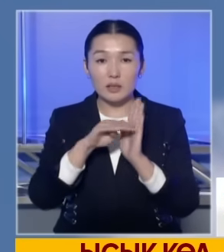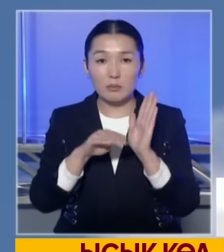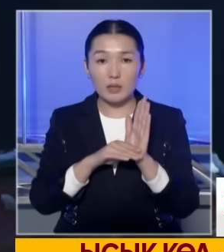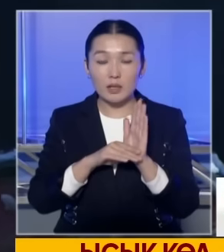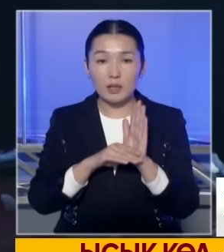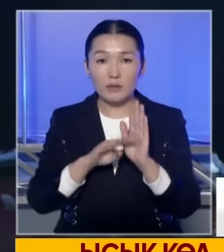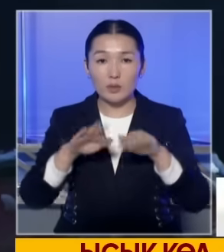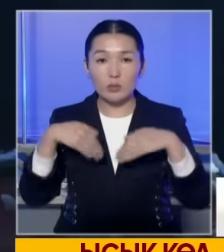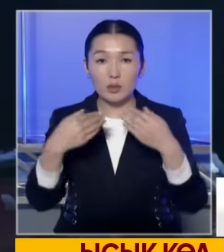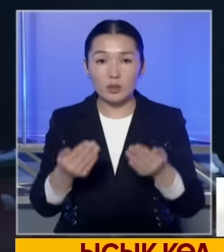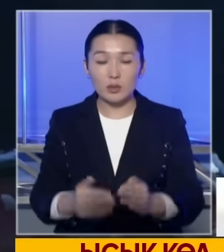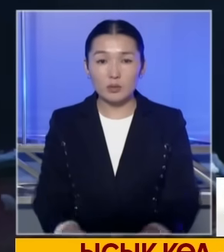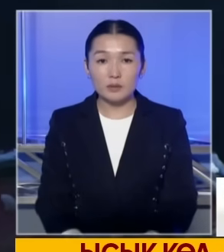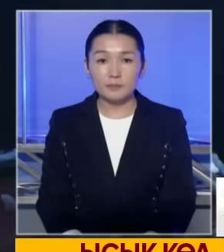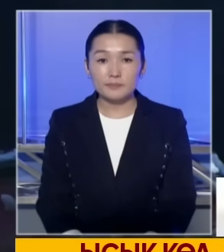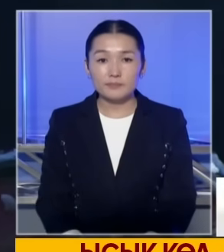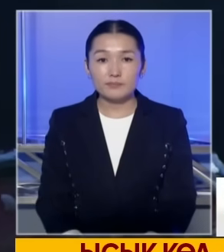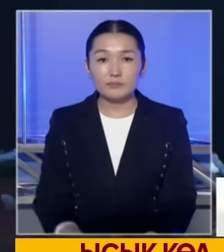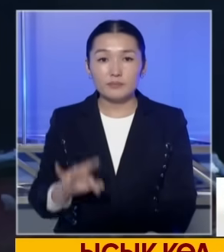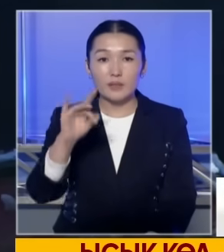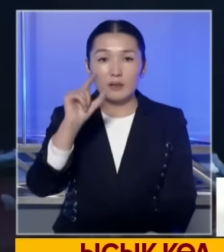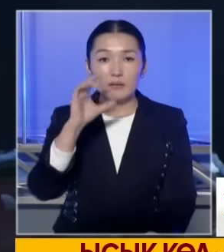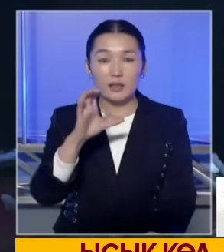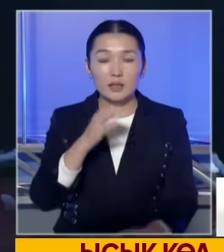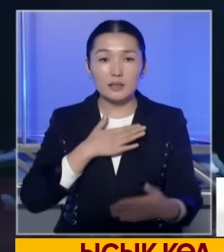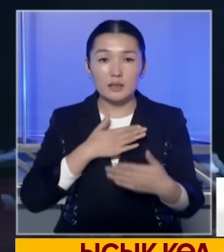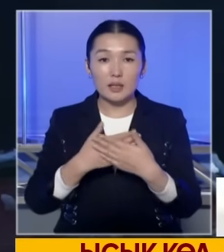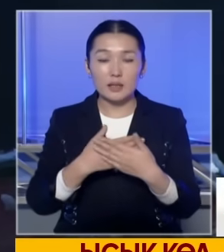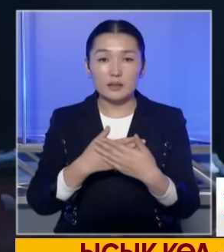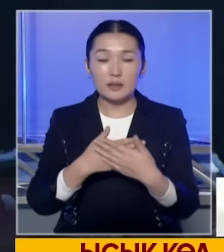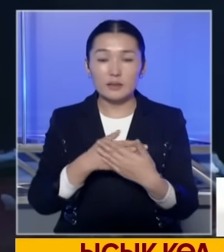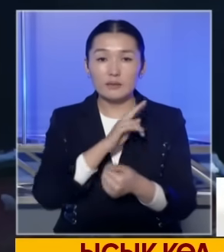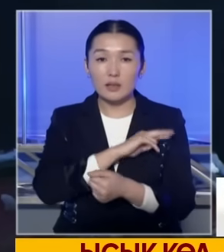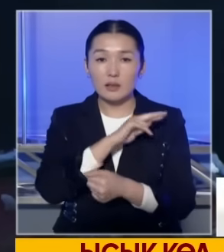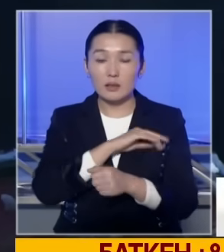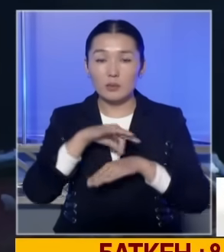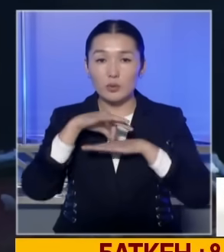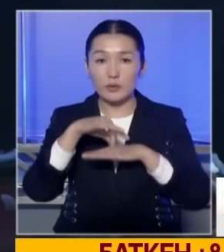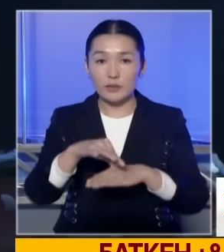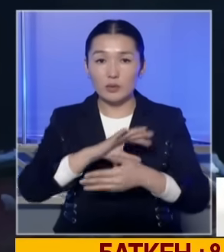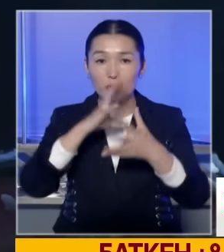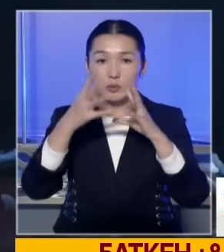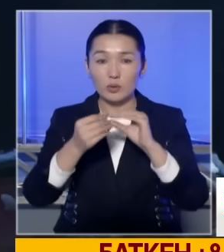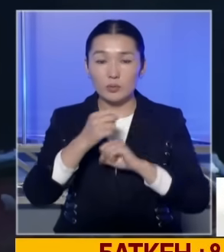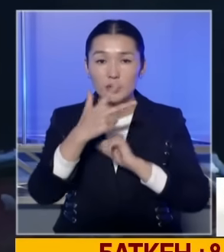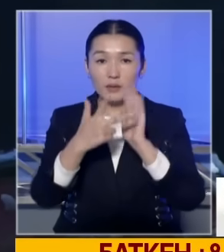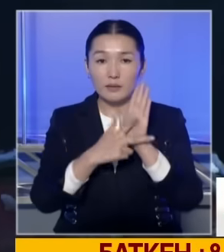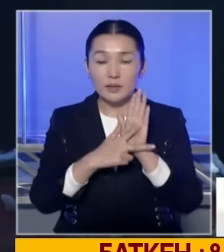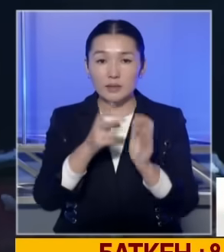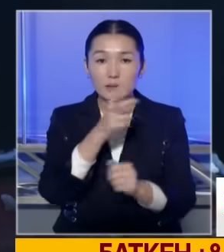берилүүдө. По станцияларда, рестерде активный дежурстволор уланып жатат. Общий 18